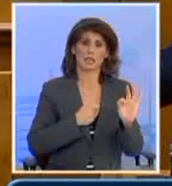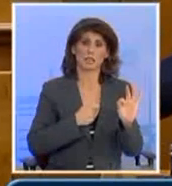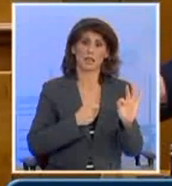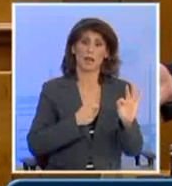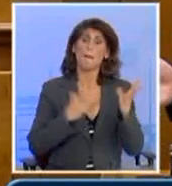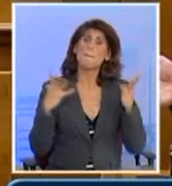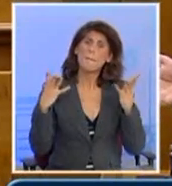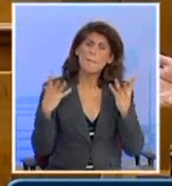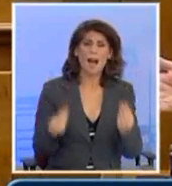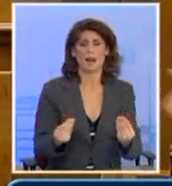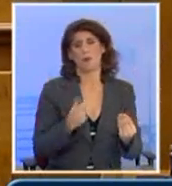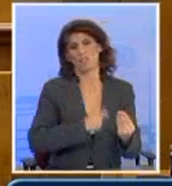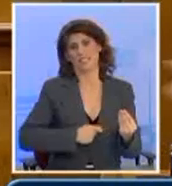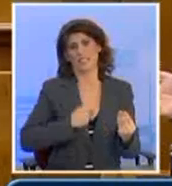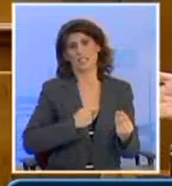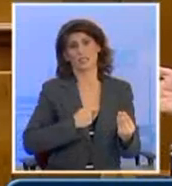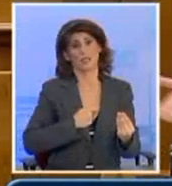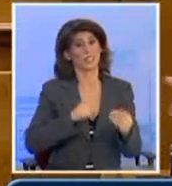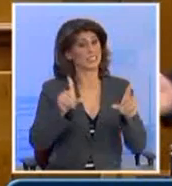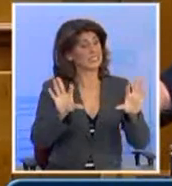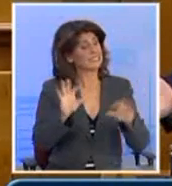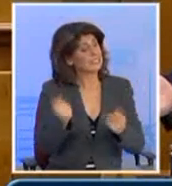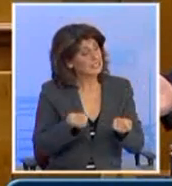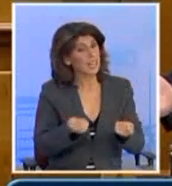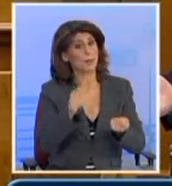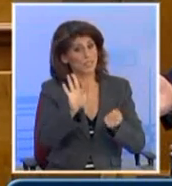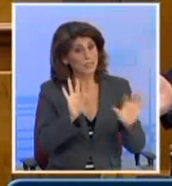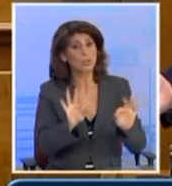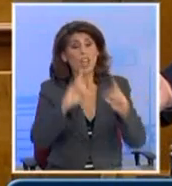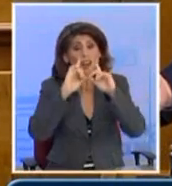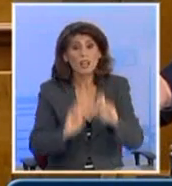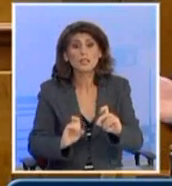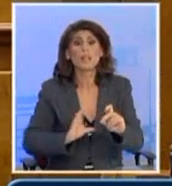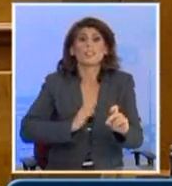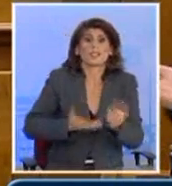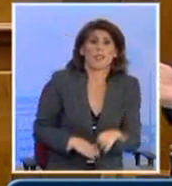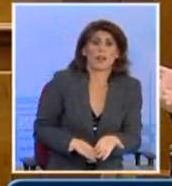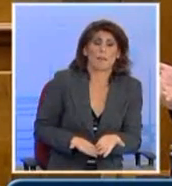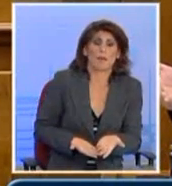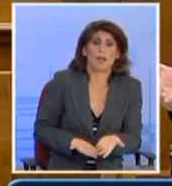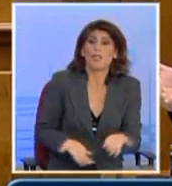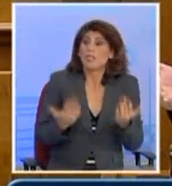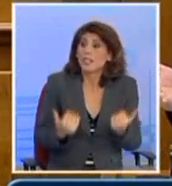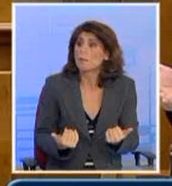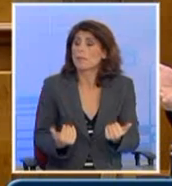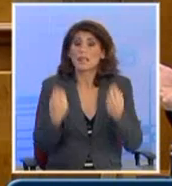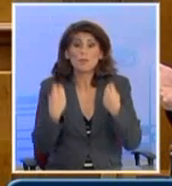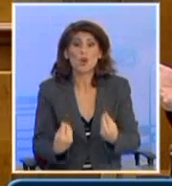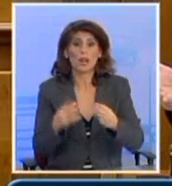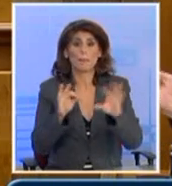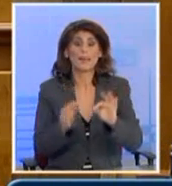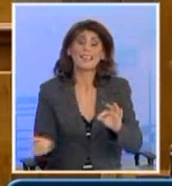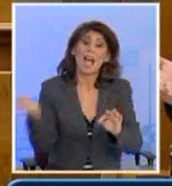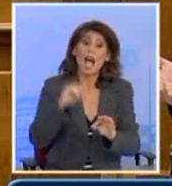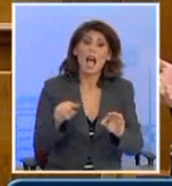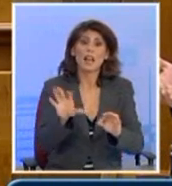πάρα πολύ δυσάρεστες. Τις κάναμε αναγκαστικά, όχι επειδή τις θέλαμε, επειδή δεν υπήρχε καλύτερη επιλογή, οποιαδήποτε άλλη επιλογή